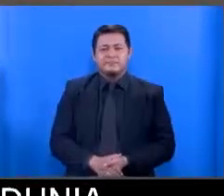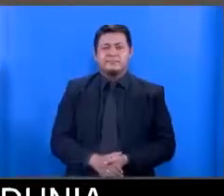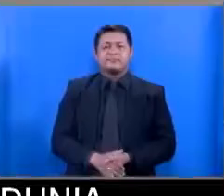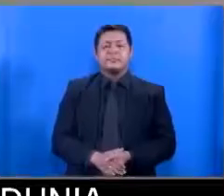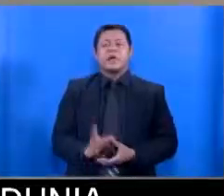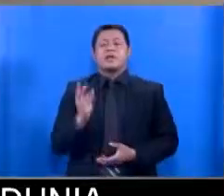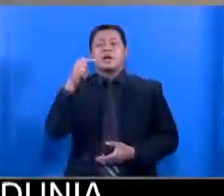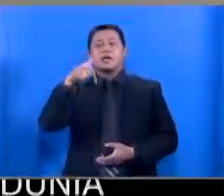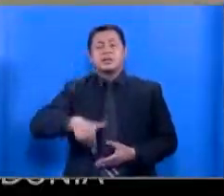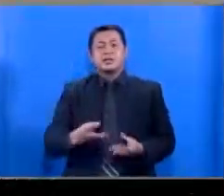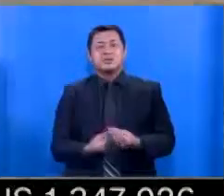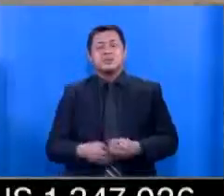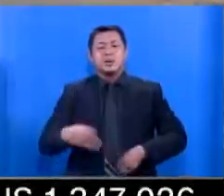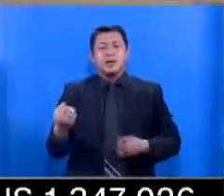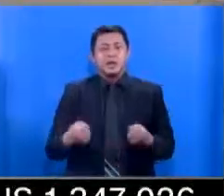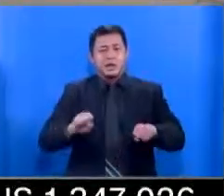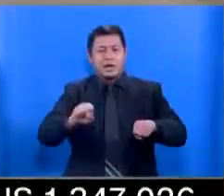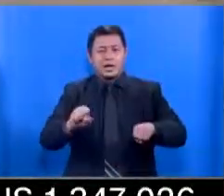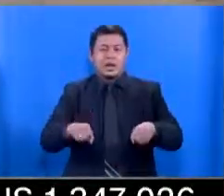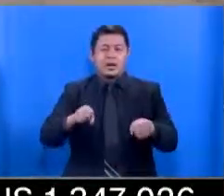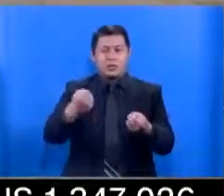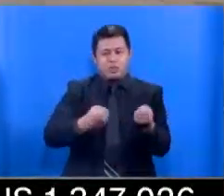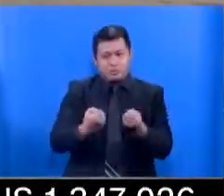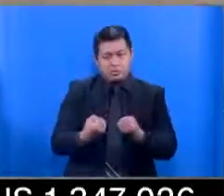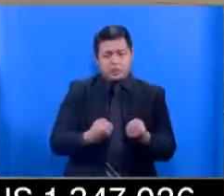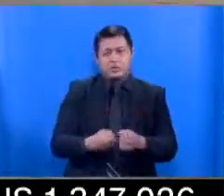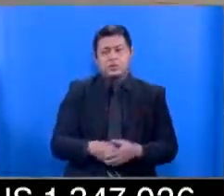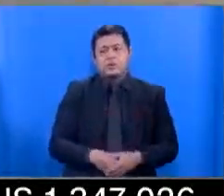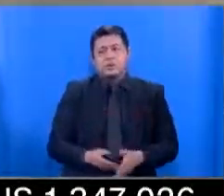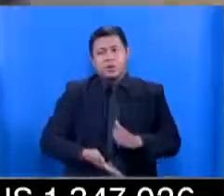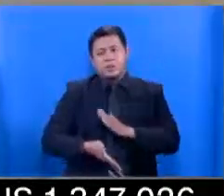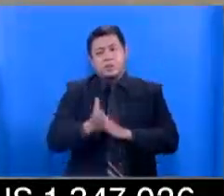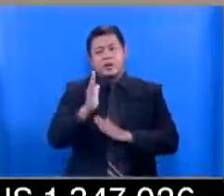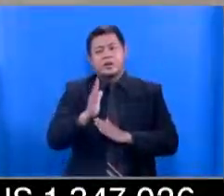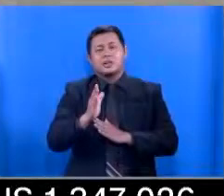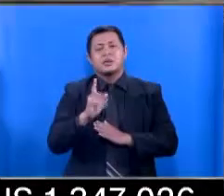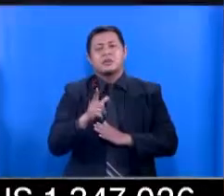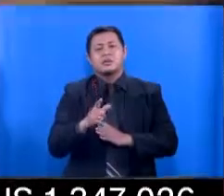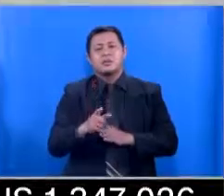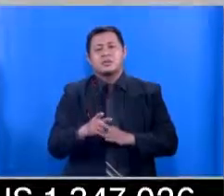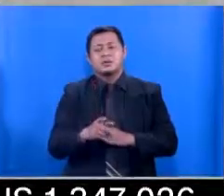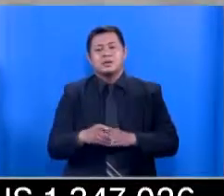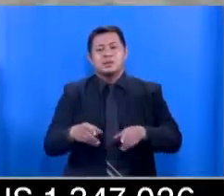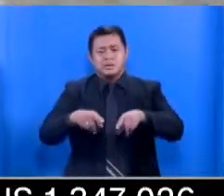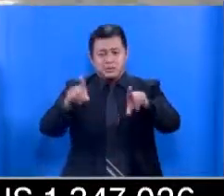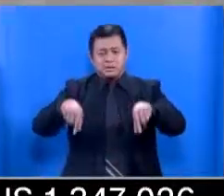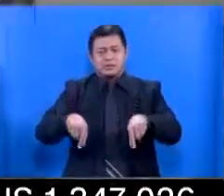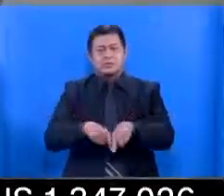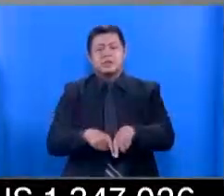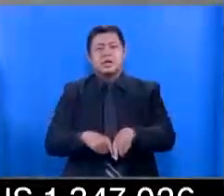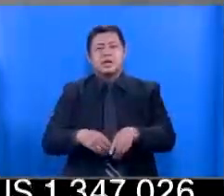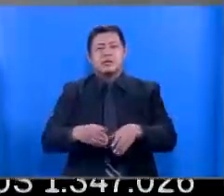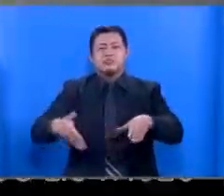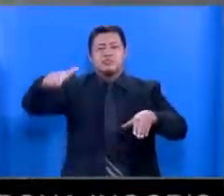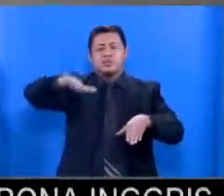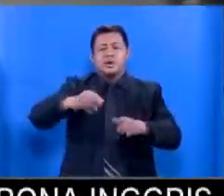Sedangkan di Jakarta Selatan, sejumlah kendaraan baik roda 2 maupun roda 4 melintas tak stabil karena bergelombangnya jalan di sepanjang jalan